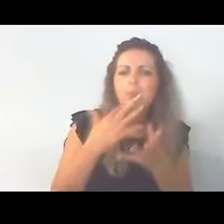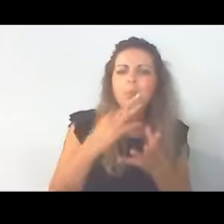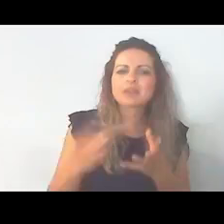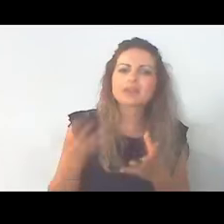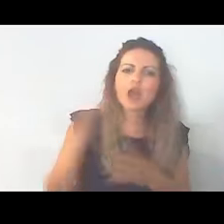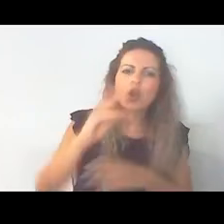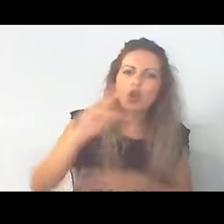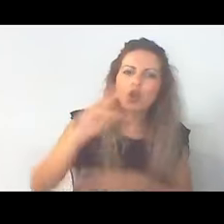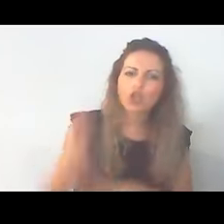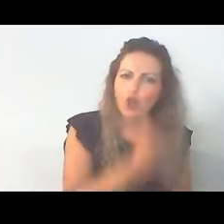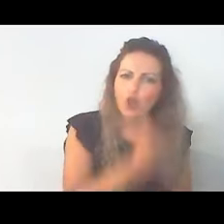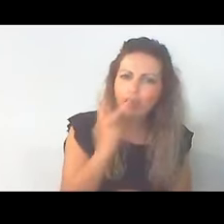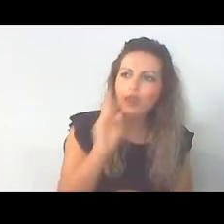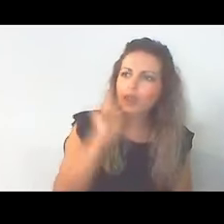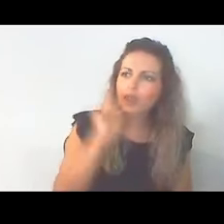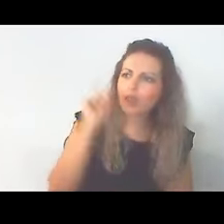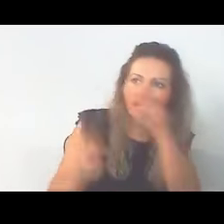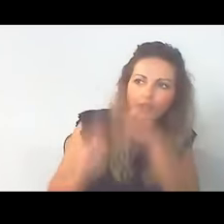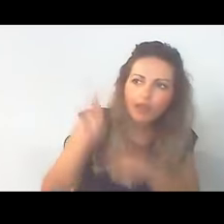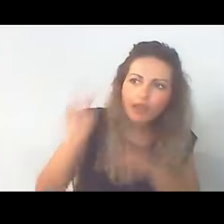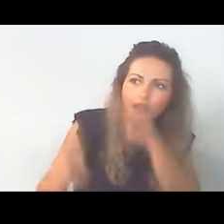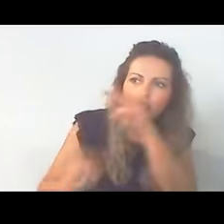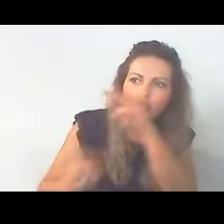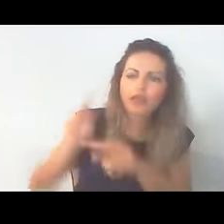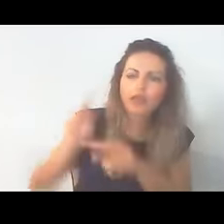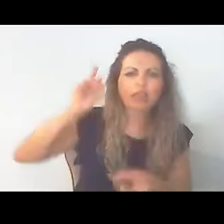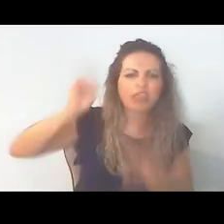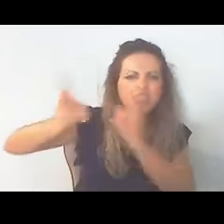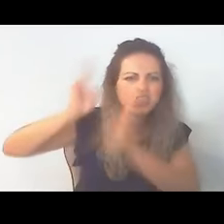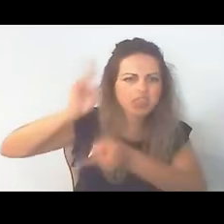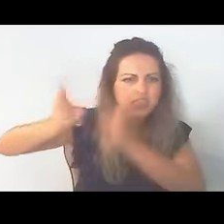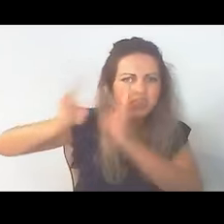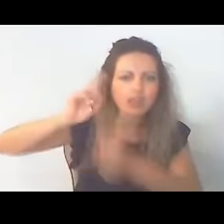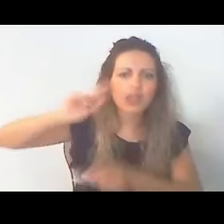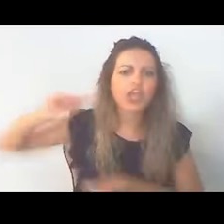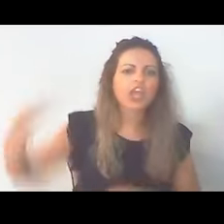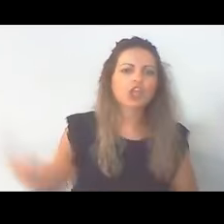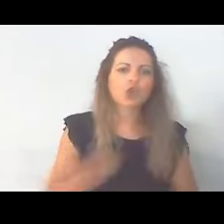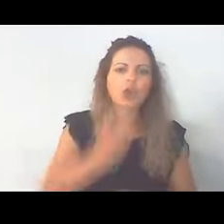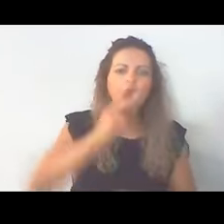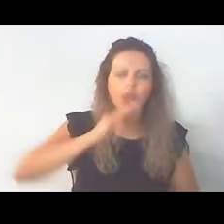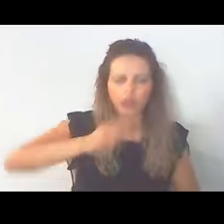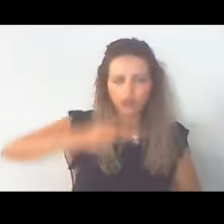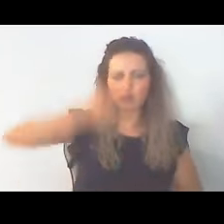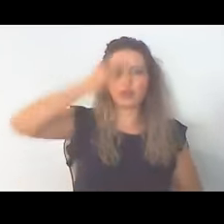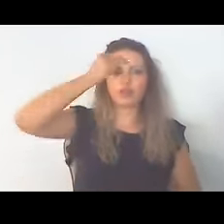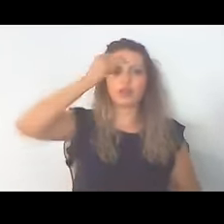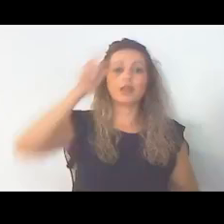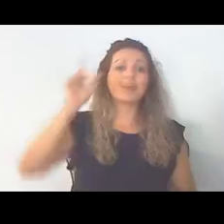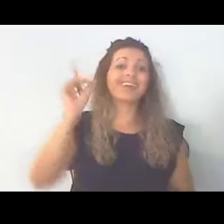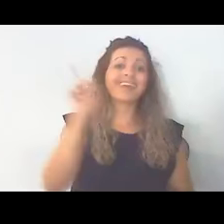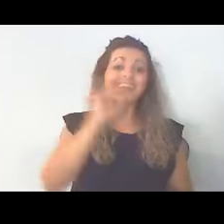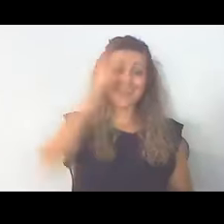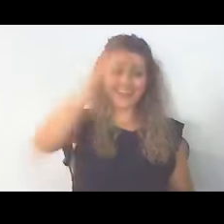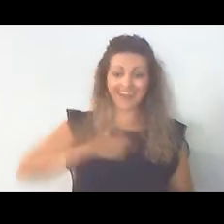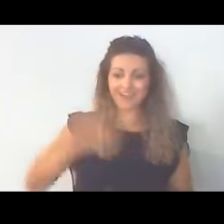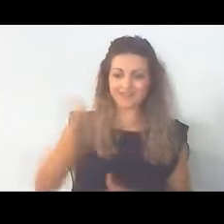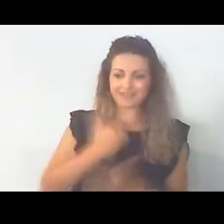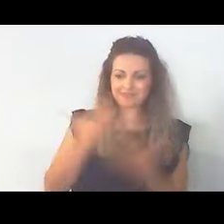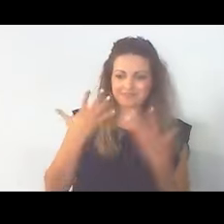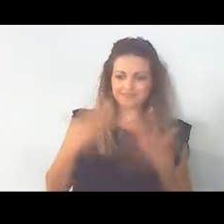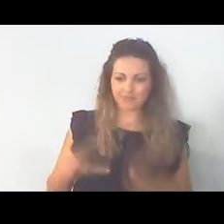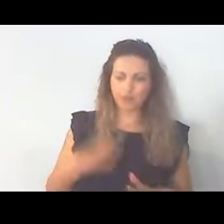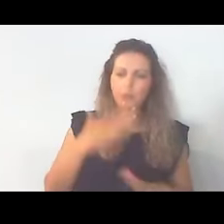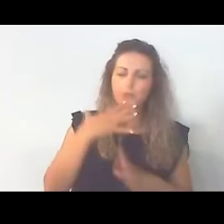της περίγυρος που θα τη στιγματίσει. Και αυτή η γυναίκα θα έχει να σηκώσει όλο αυτό μαζί με το ψυχικό και το σωματικό της